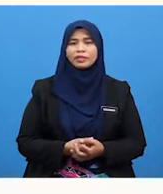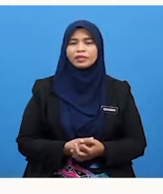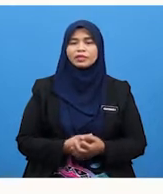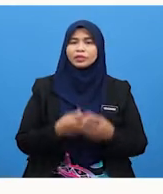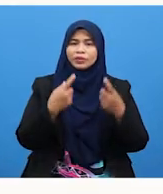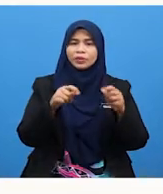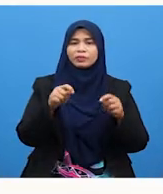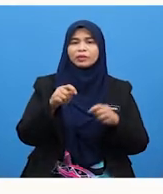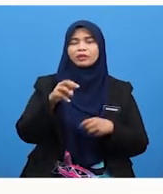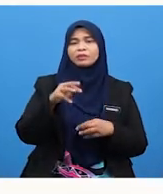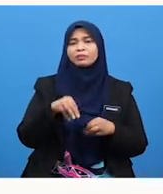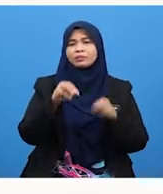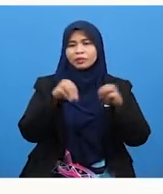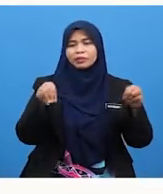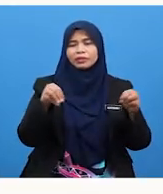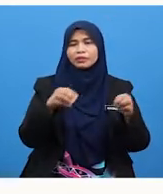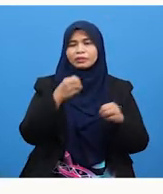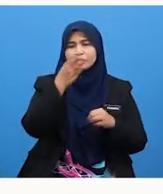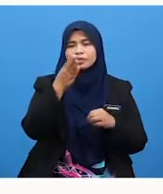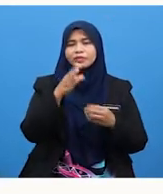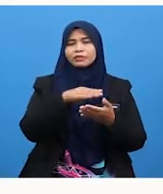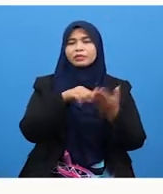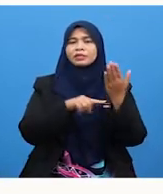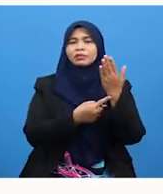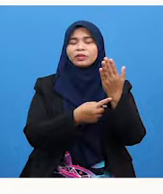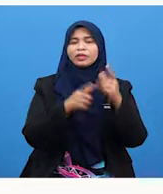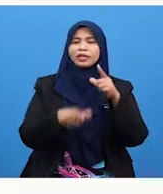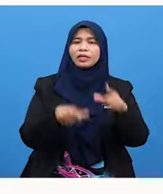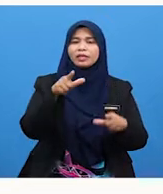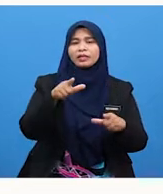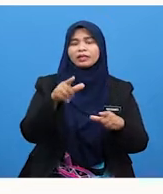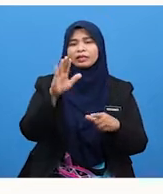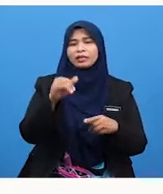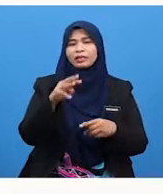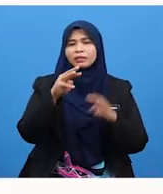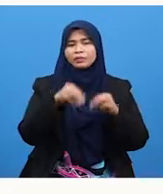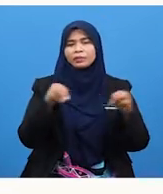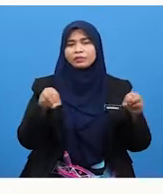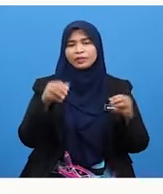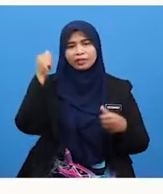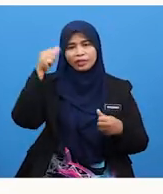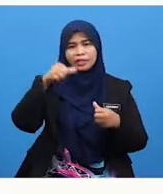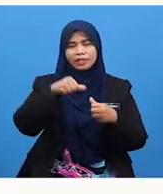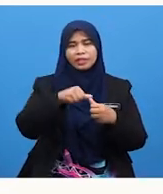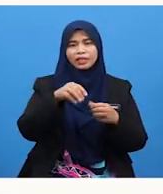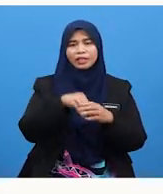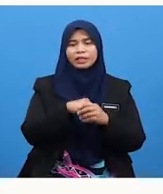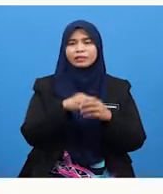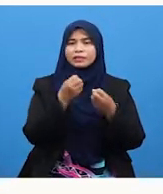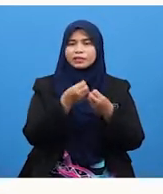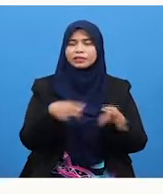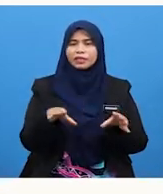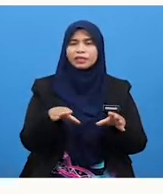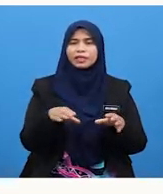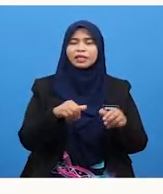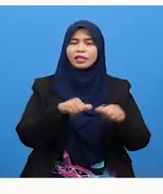Cuba murid-murid sebutkan semula langkah-langkah yang murid-murid ingat dalam